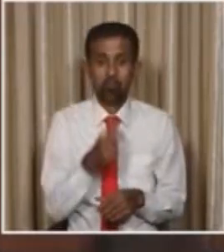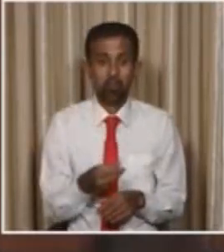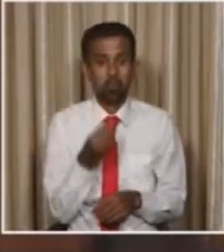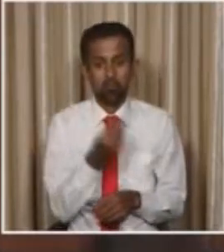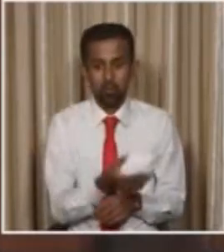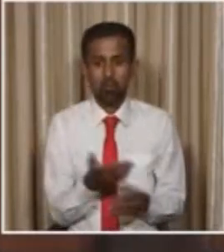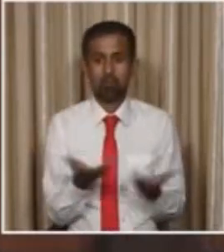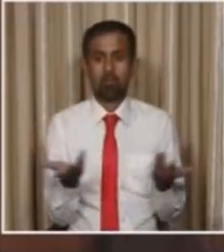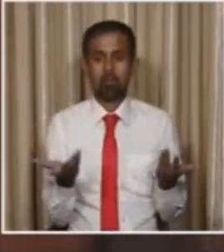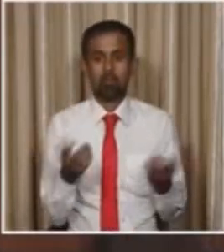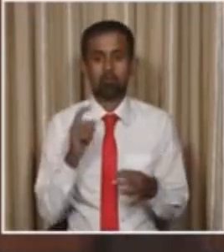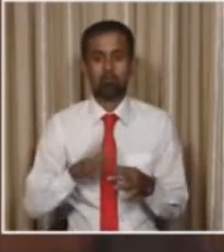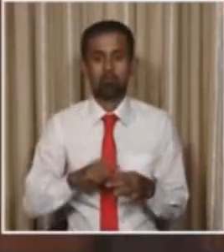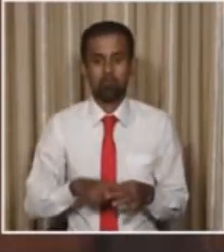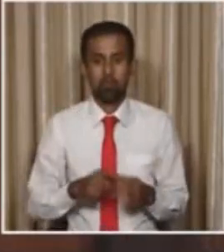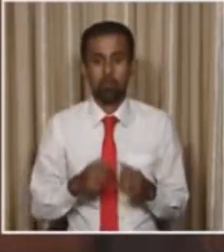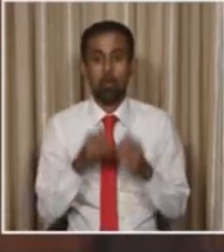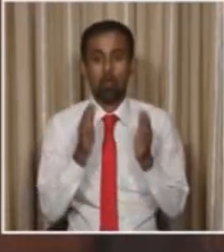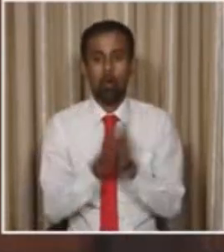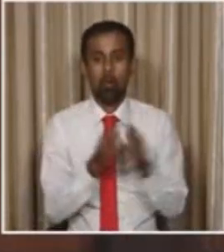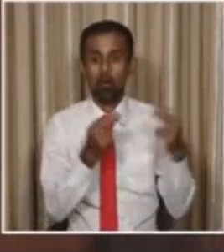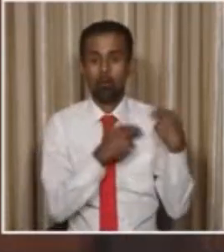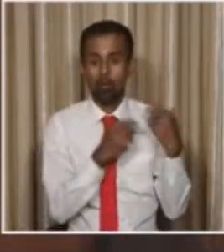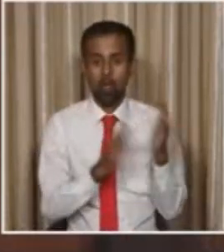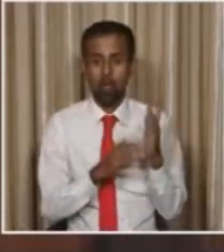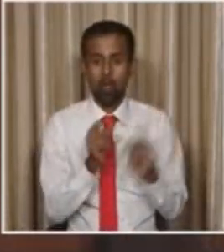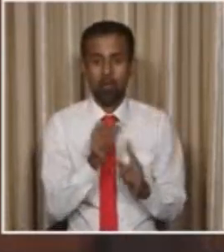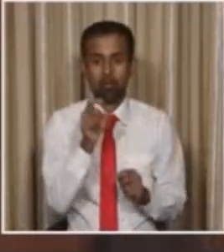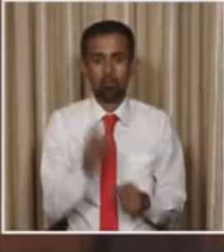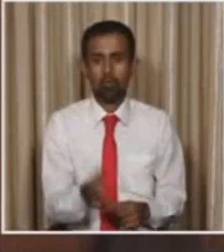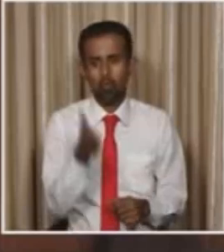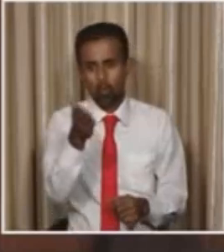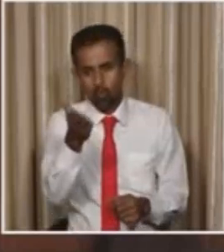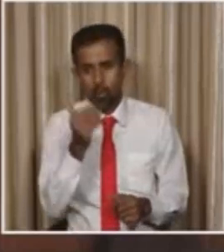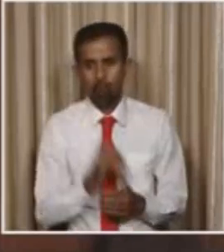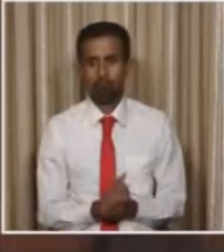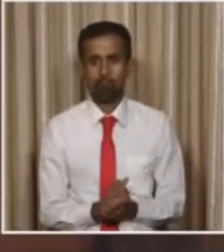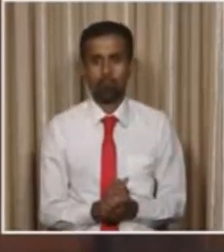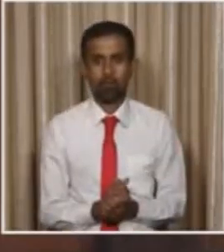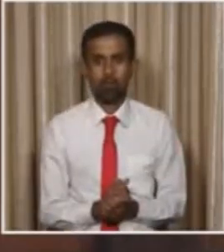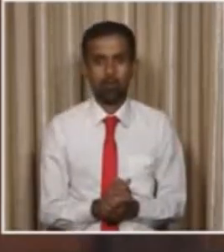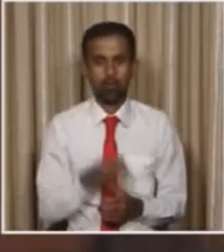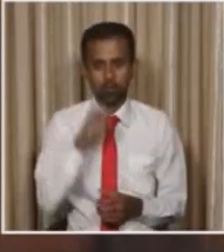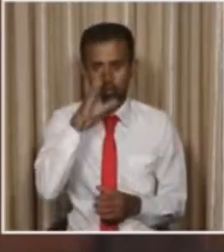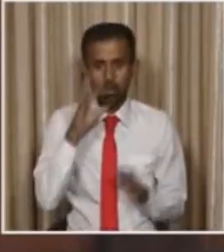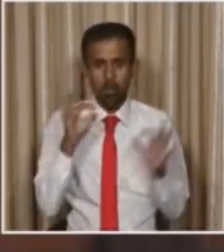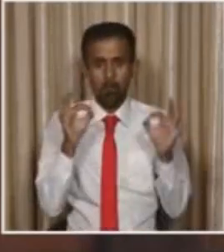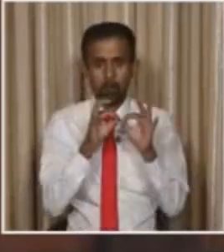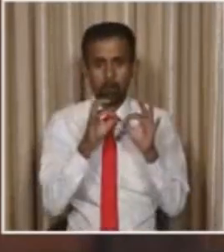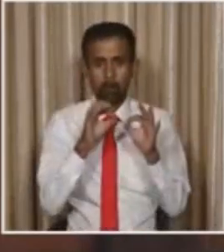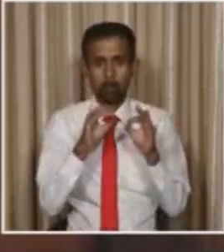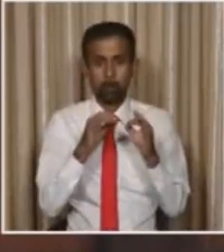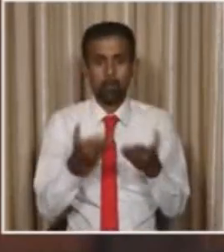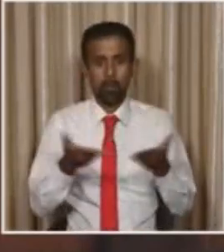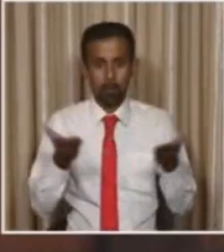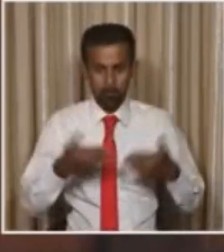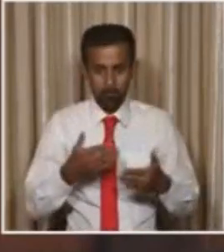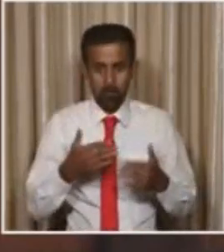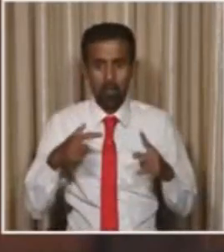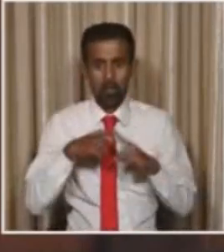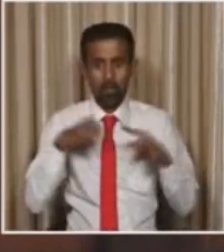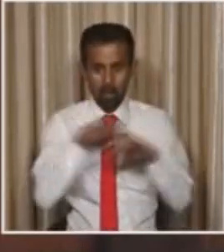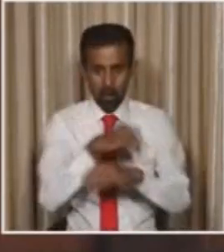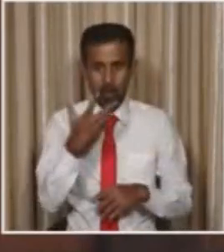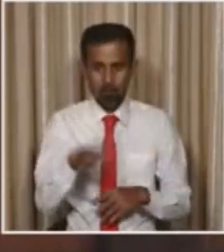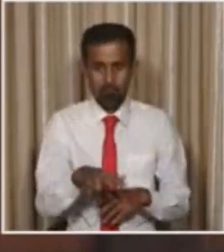தத்துக்கு இன்னும் மே வேவ சீலு தேட வக கண்ணுன எமதி வரைய கோசம் உபதுமத் தின்னும் அதை தக்கா அப்படி அதுவதே பசில் ராஜபக்ச மத்துமா பிலிகான் மத்துமா ஏர்போர்ட் கீழ